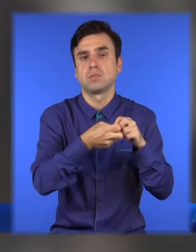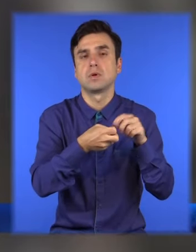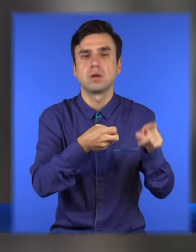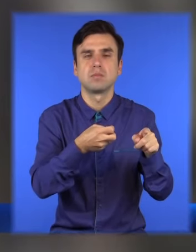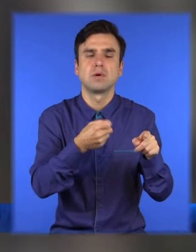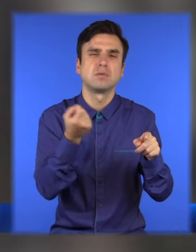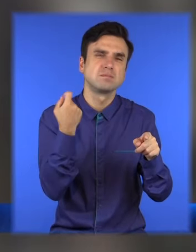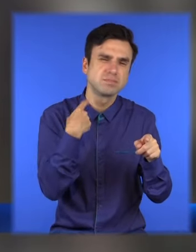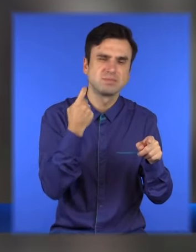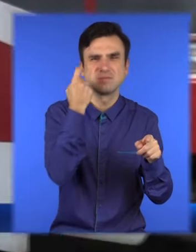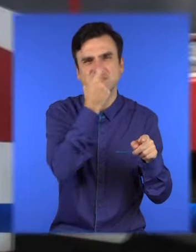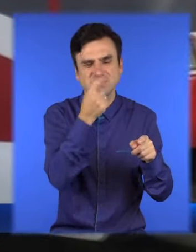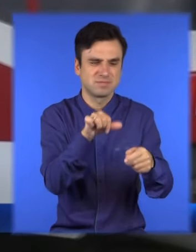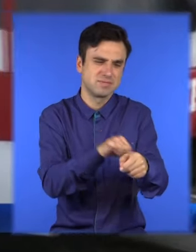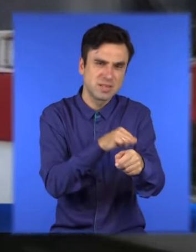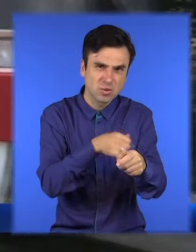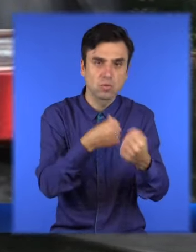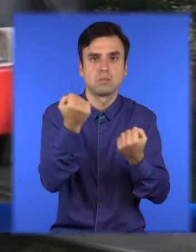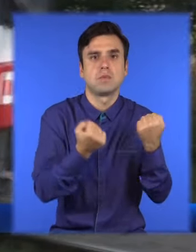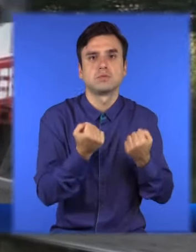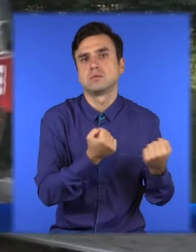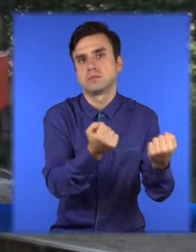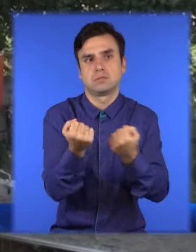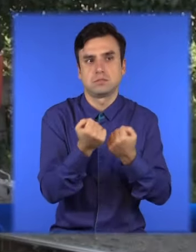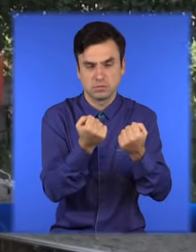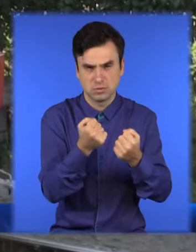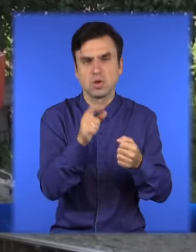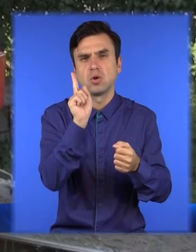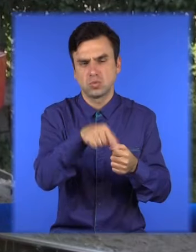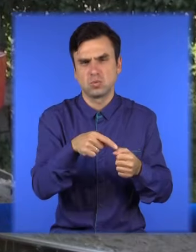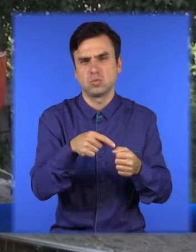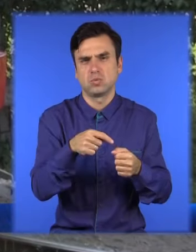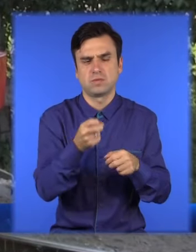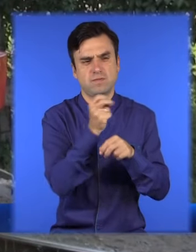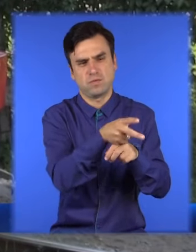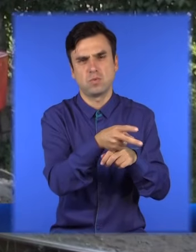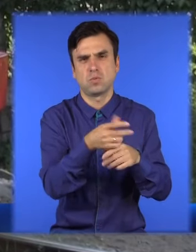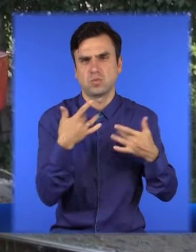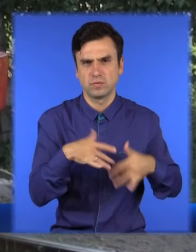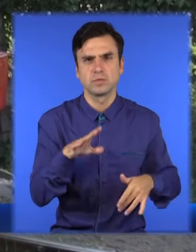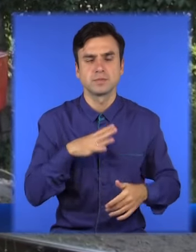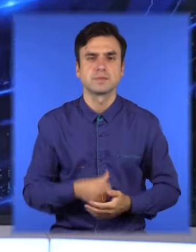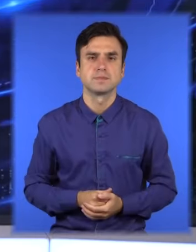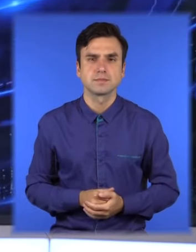В подальшому чоловіка теж звільнили. Інна Бугайова, Микола Нечепуренко, Перший міський.